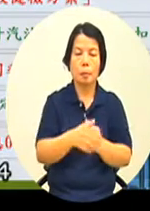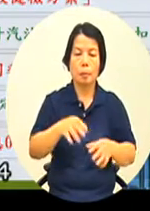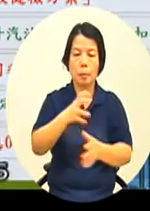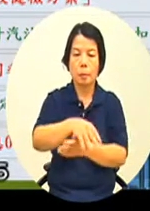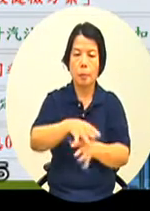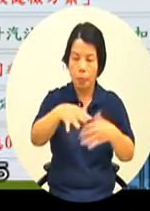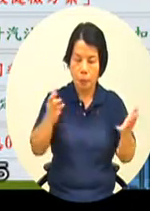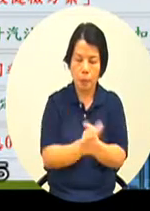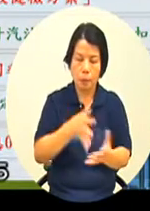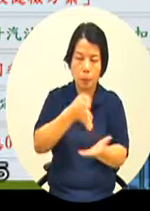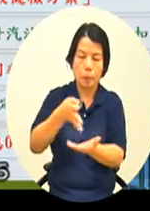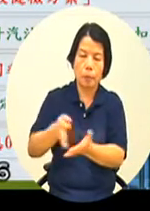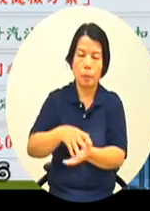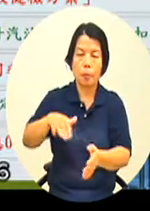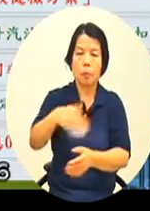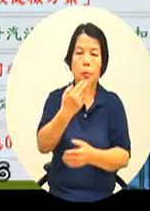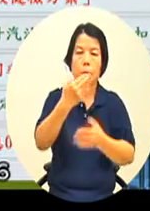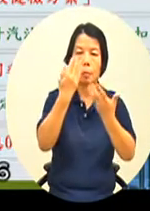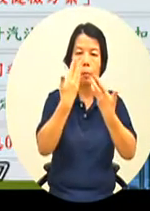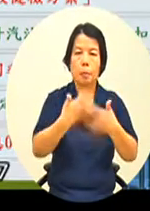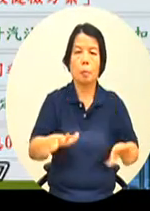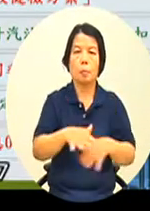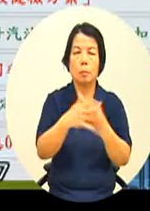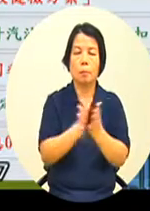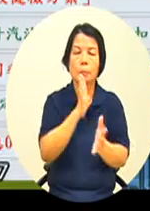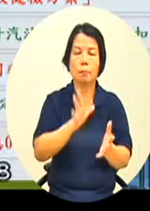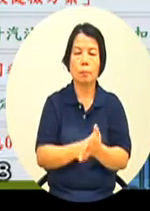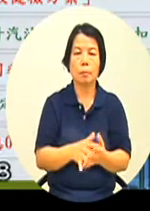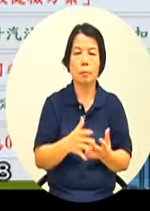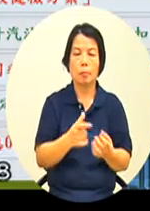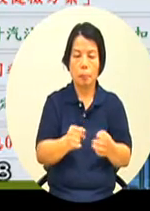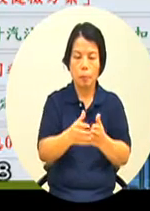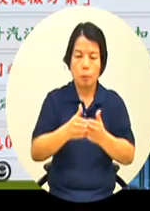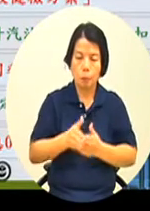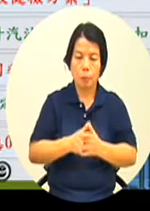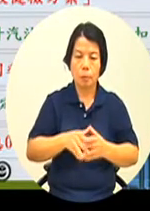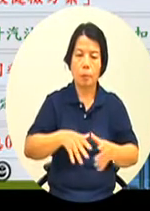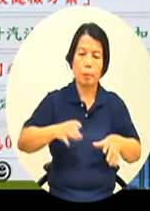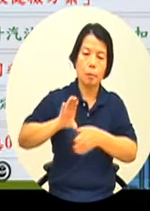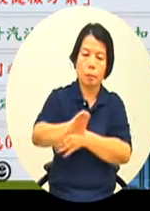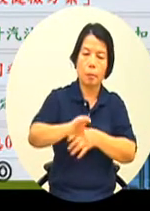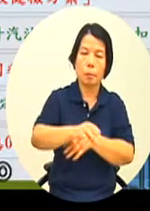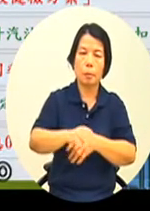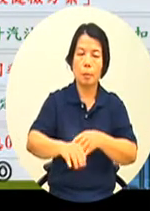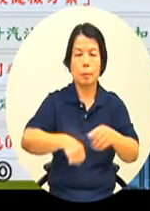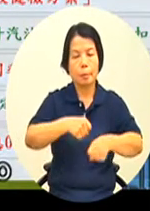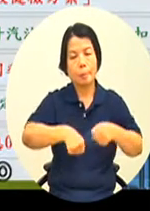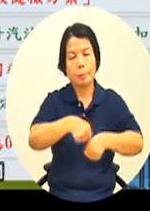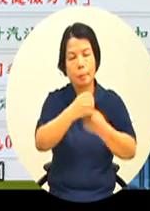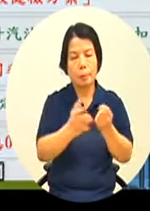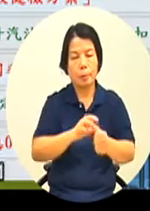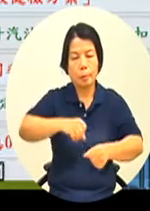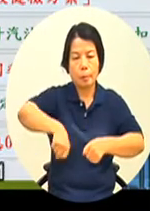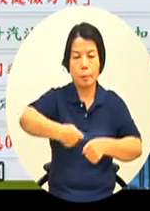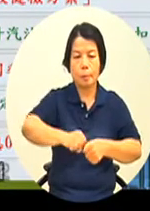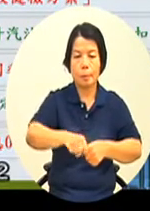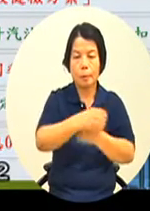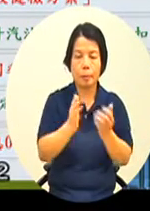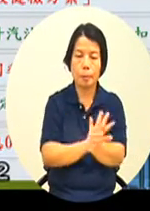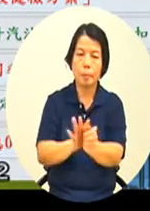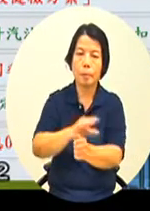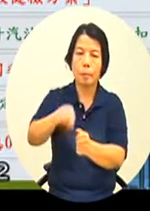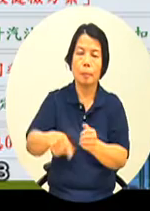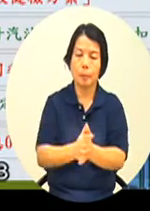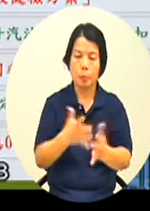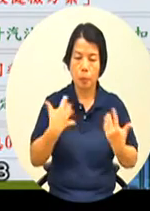左右。另外，我们也更续办理智慧汽机车强制保险服务，提供多元的优惠方案。另外，还有筑巢优利